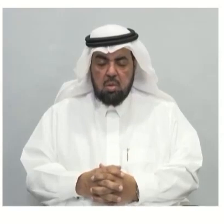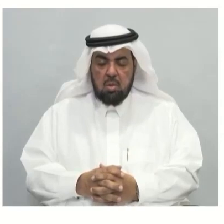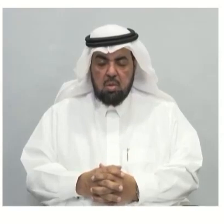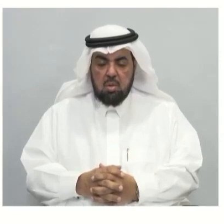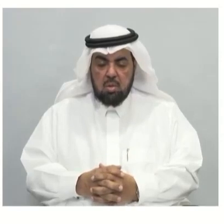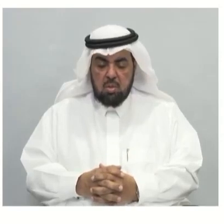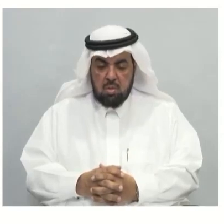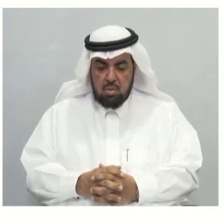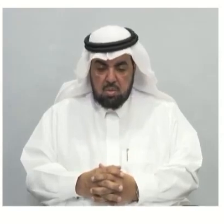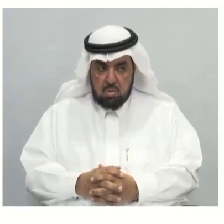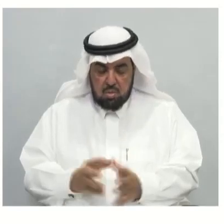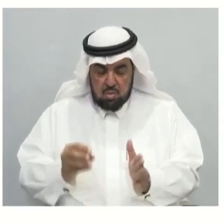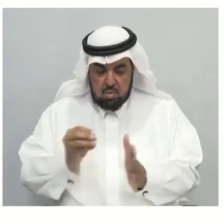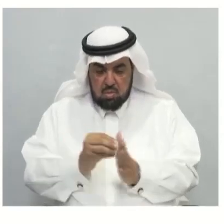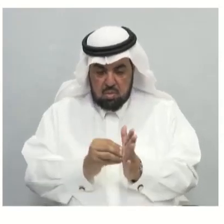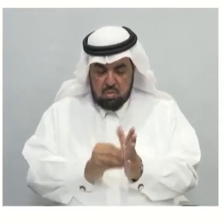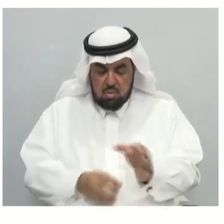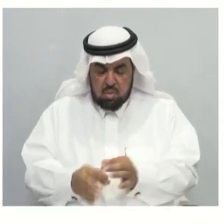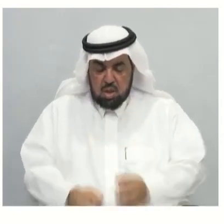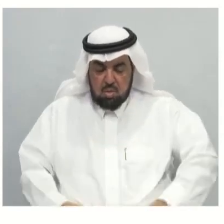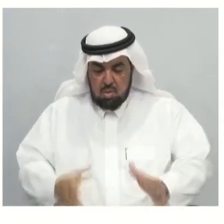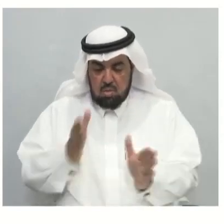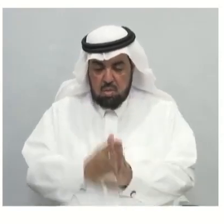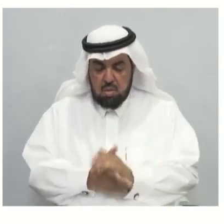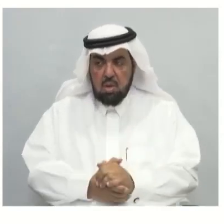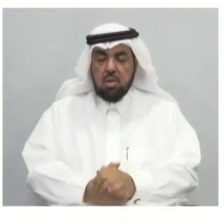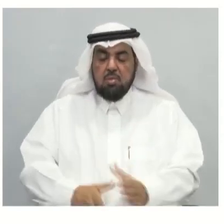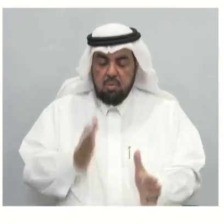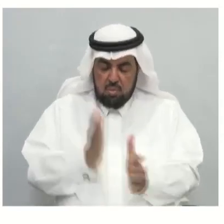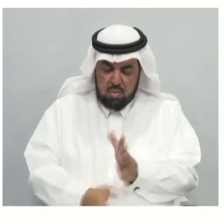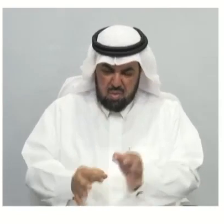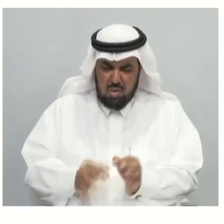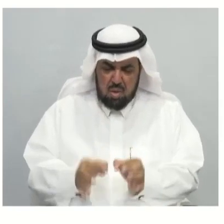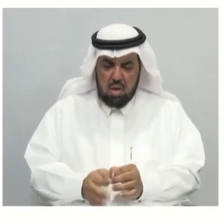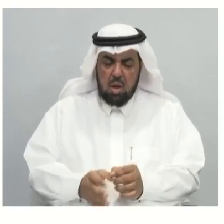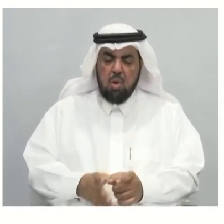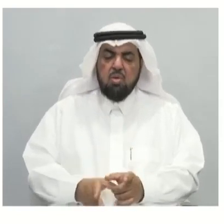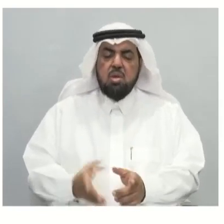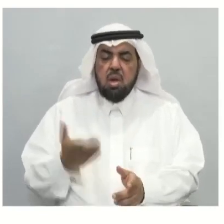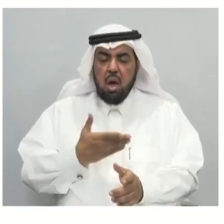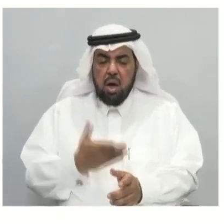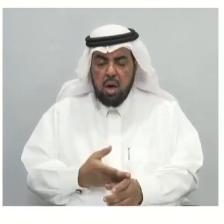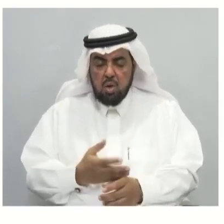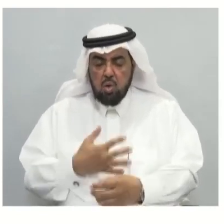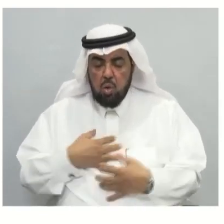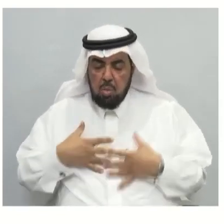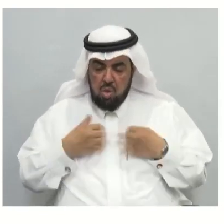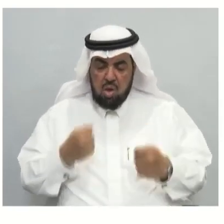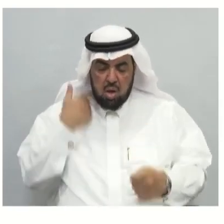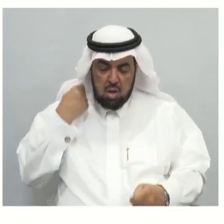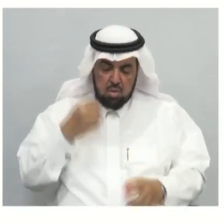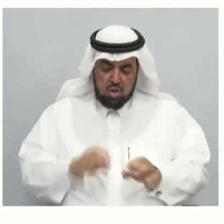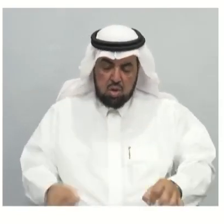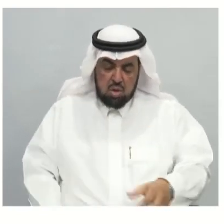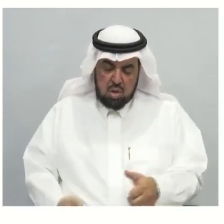الالكتروني عناصر تصميم المستند المستند المصمم بدقه يوفر القارئ الشعور بالثقه عند قراءته ويعد انشاء مستند